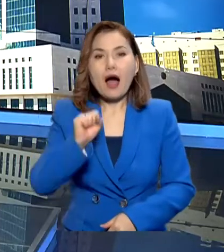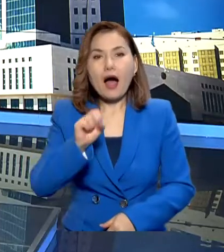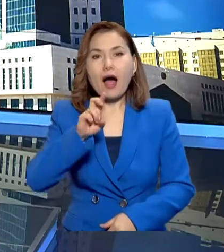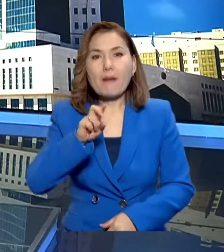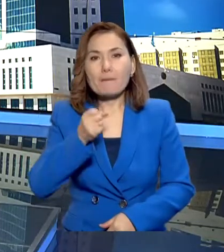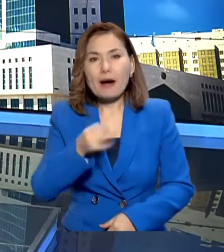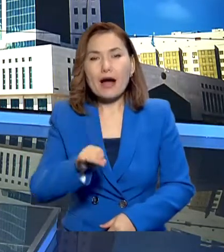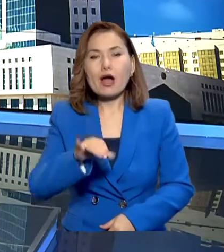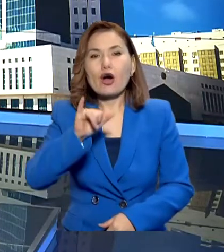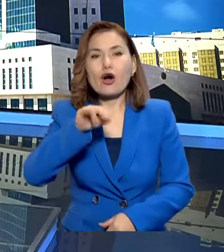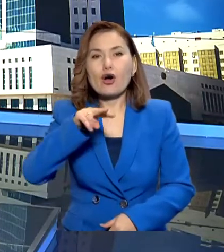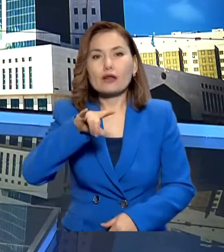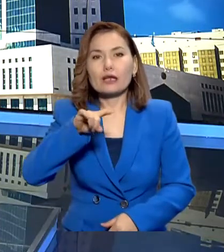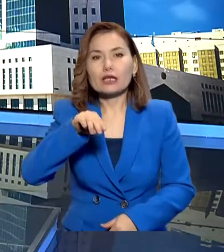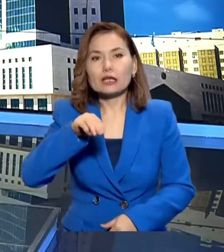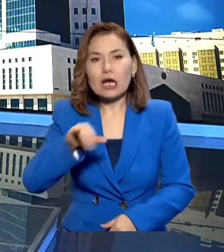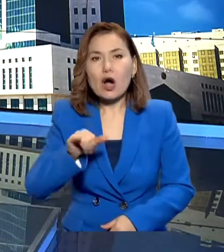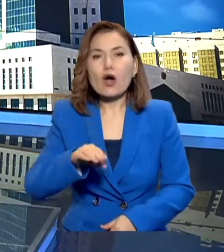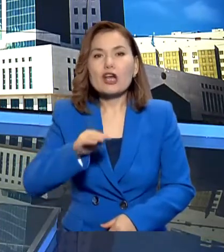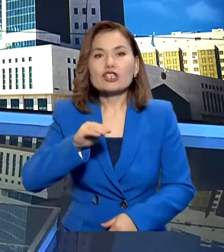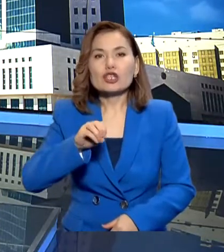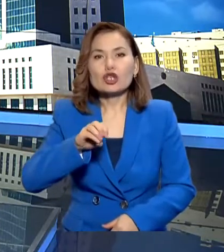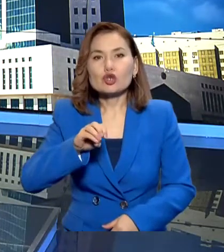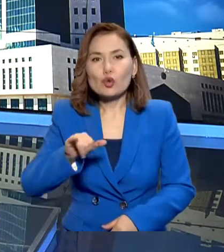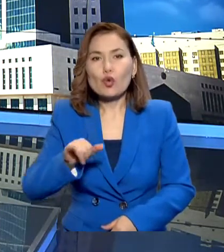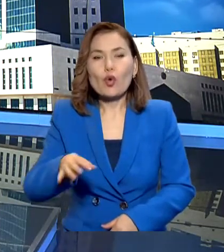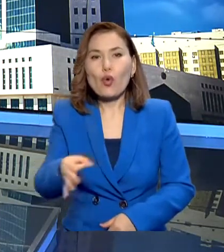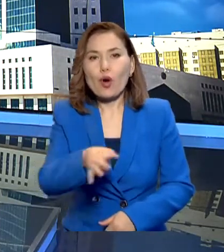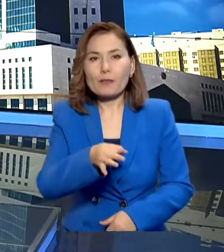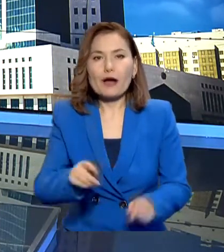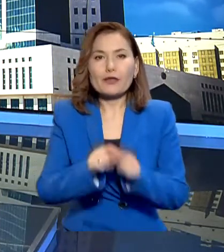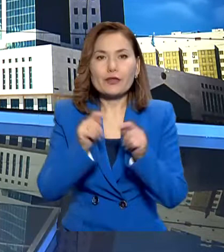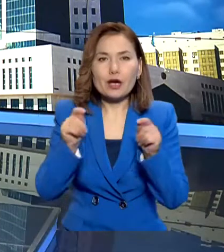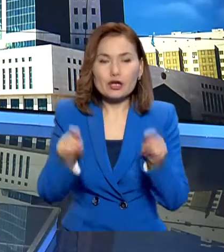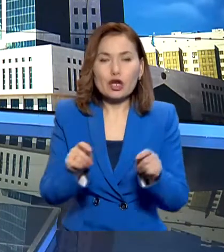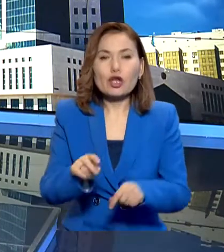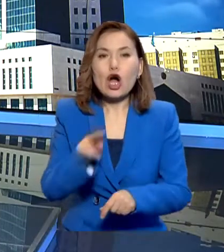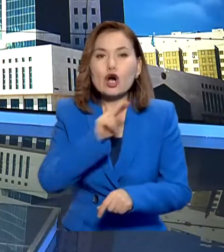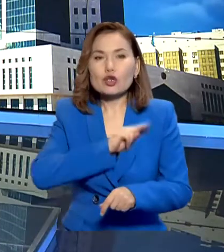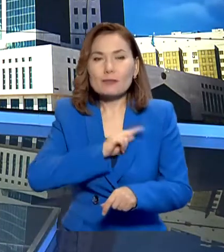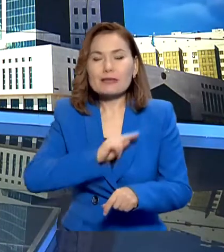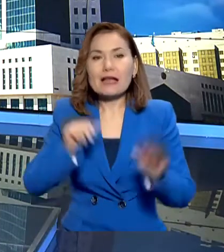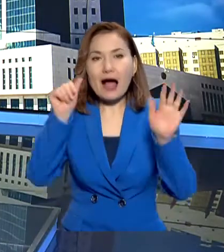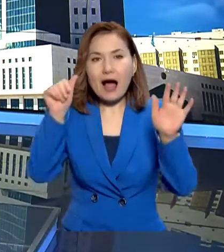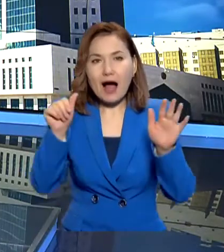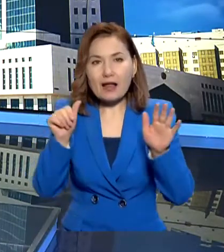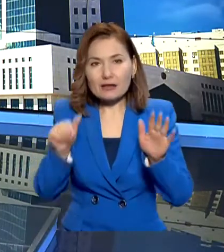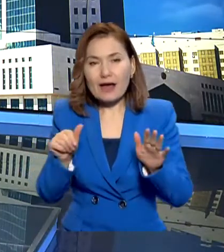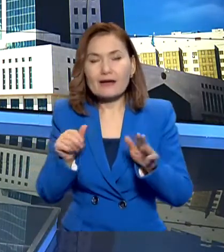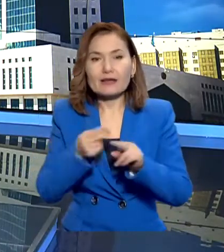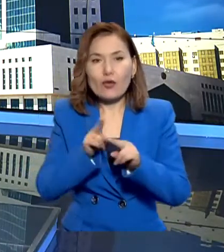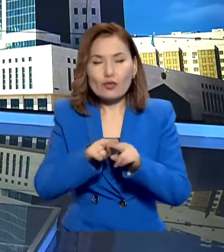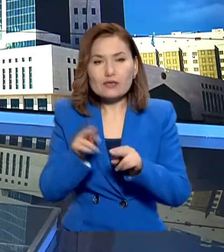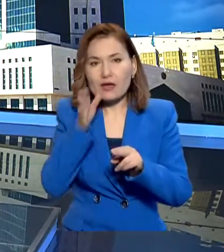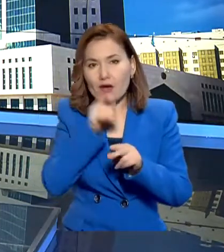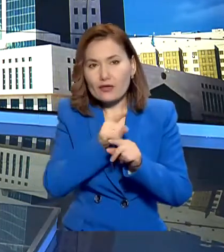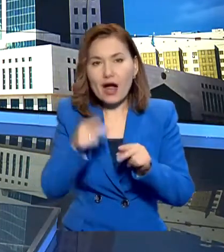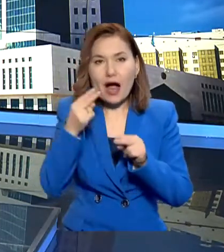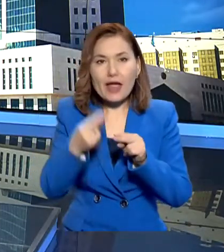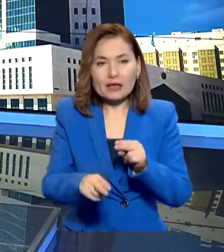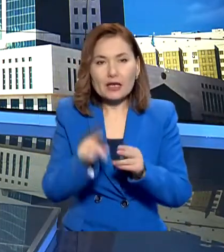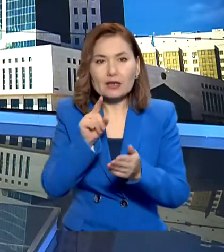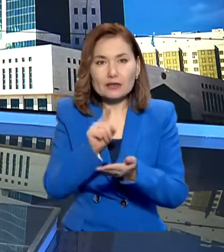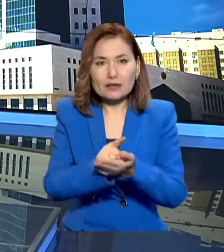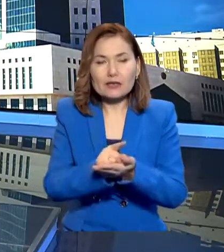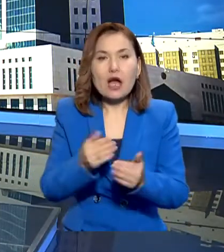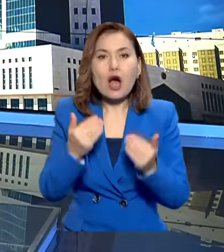Абай, Олытау және Жетісу облыстарын құру бойынша ұйымдастыру жұмыстары бірінші жарты жылдықтың соңына дейін аяқталуы тиіс. Бұл туралы бүгін